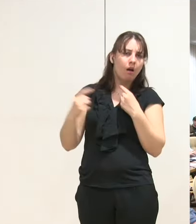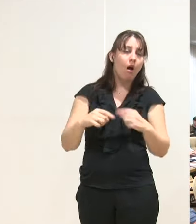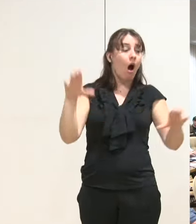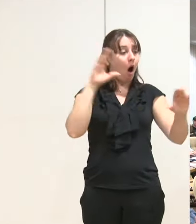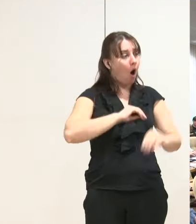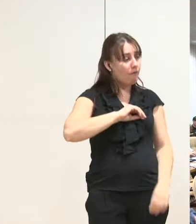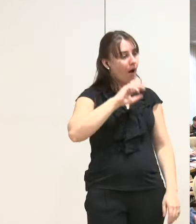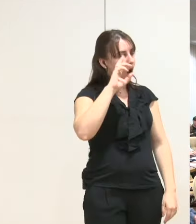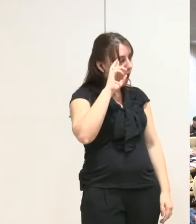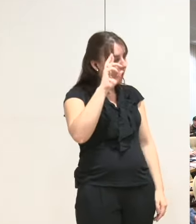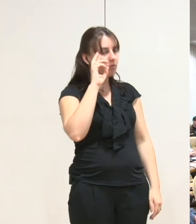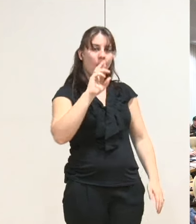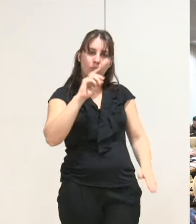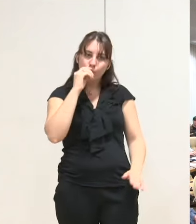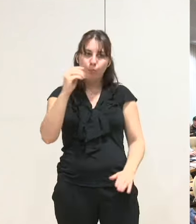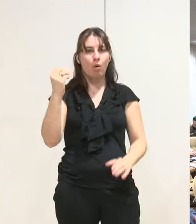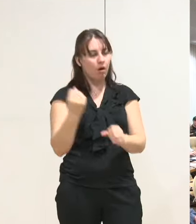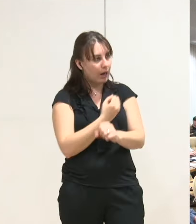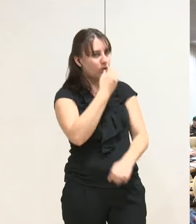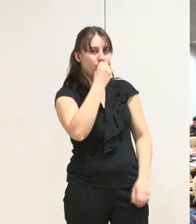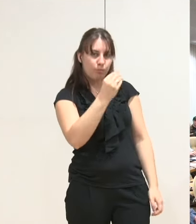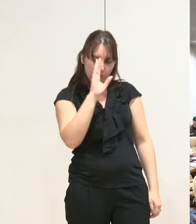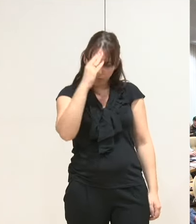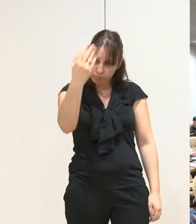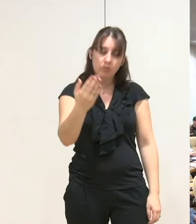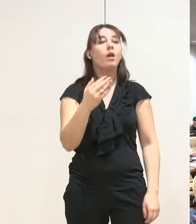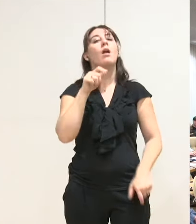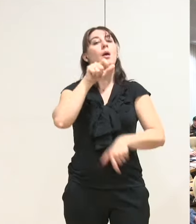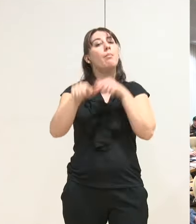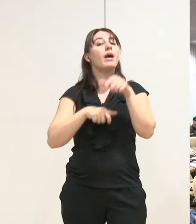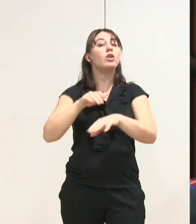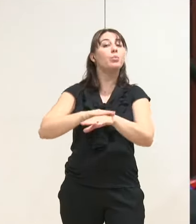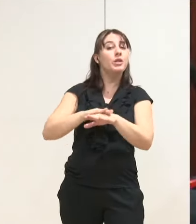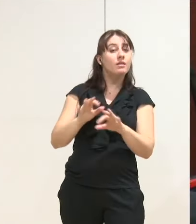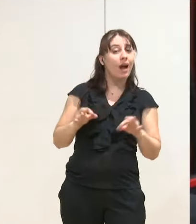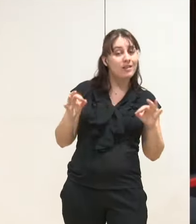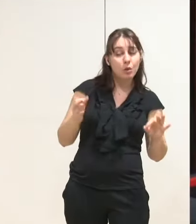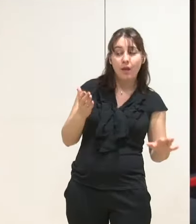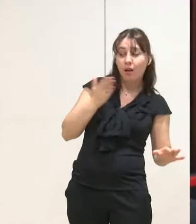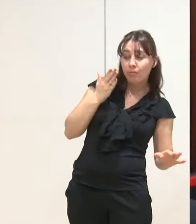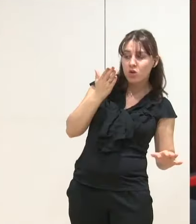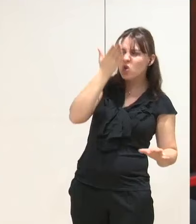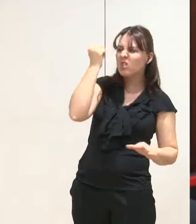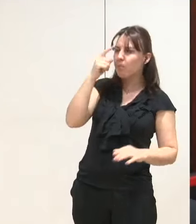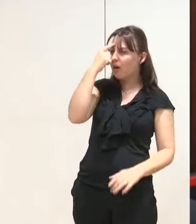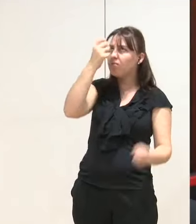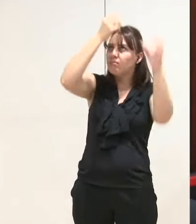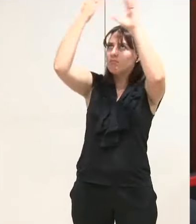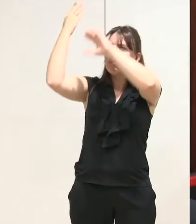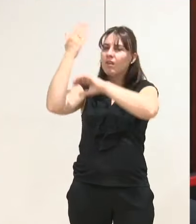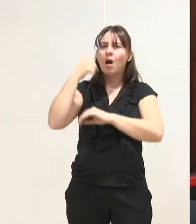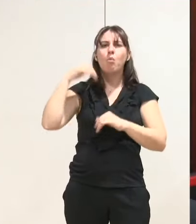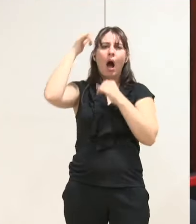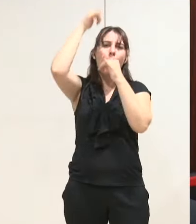même si euh même si ceux qui le disent sont des des politiciens traditionnels je sais pas euh de qui vous voulez parler et puis je vais pas aller dans la